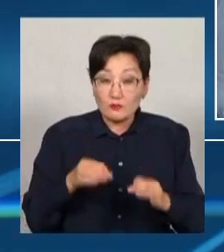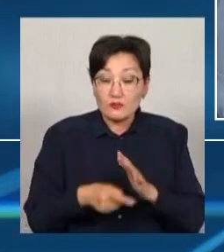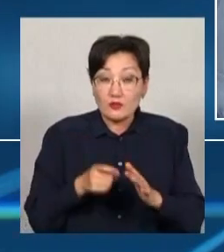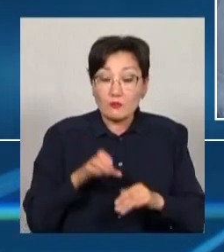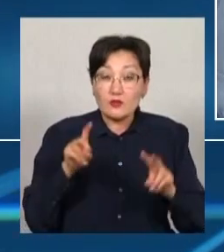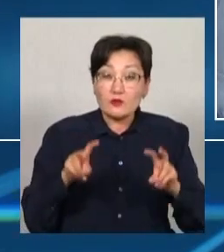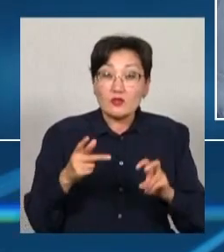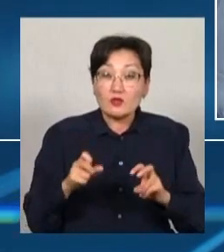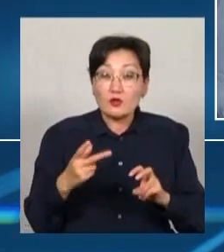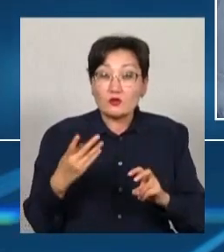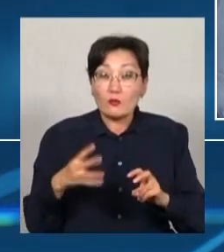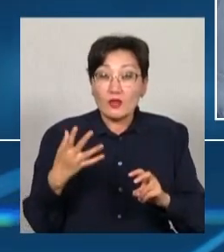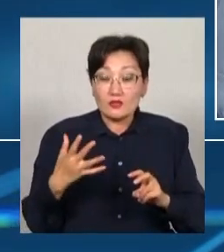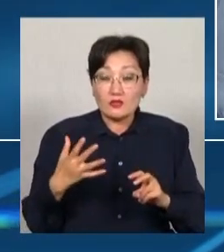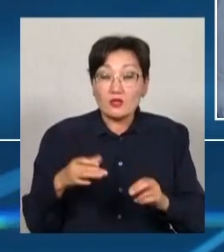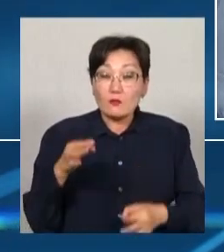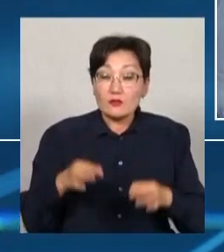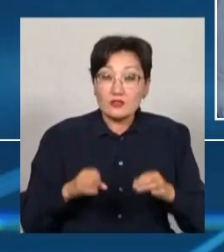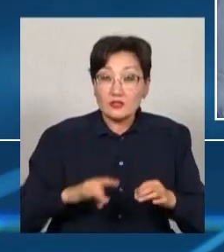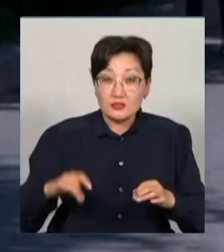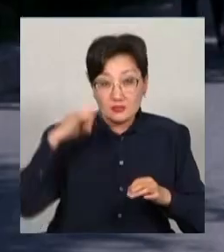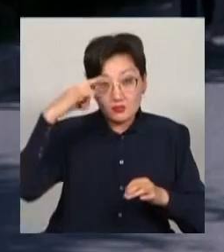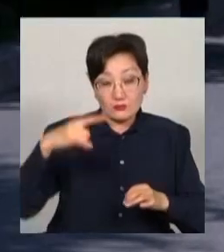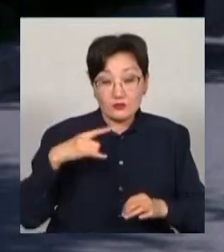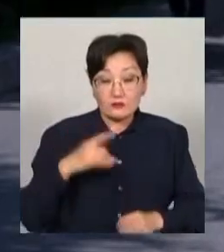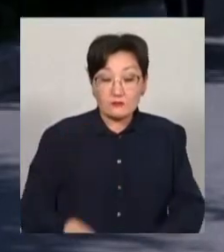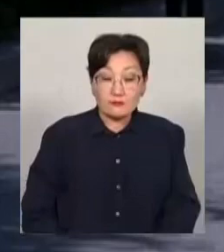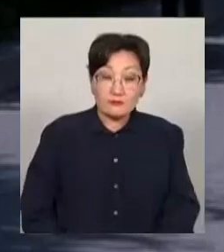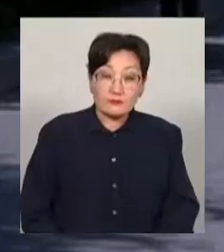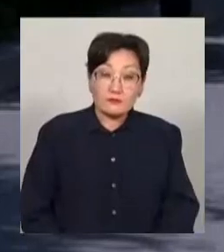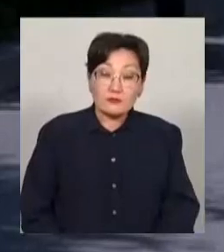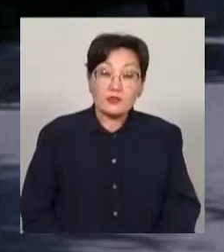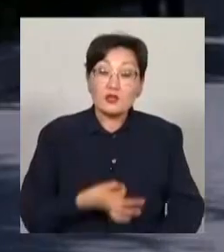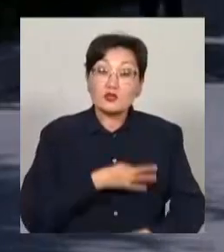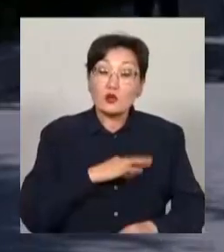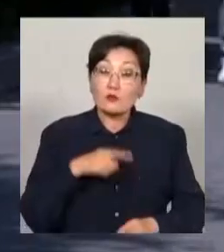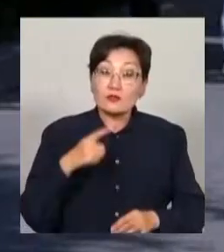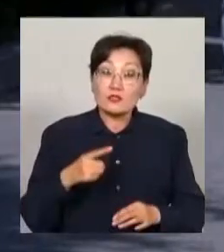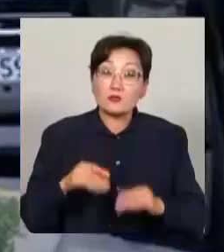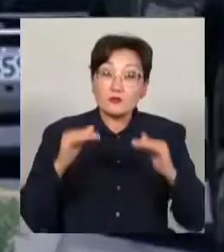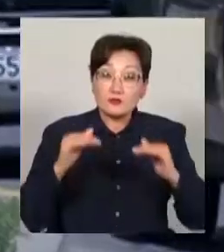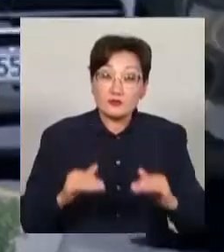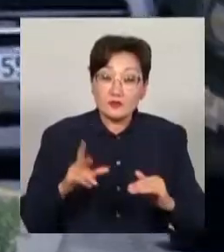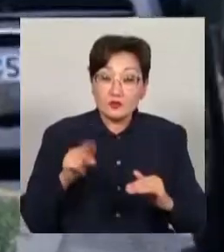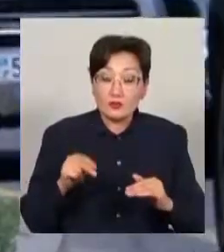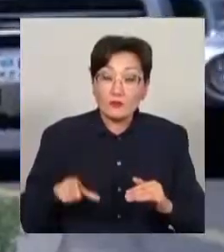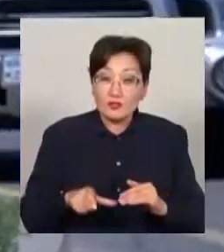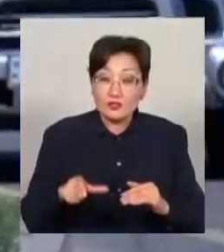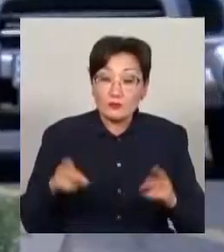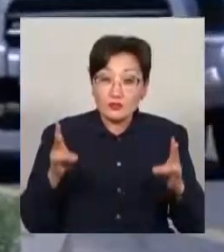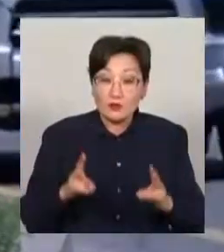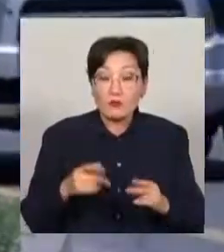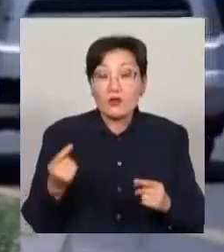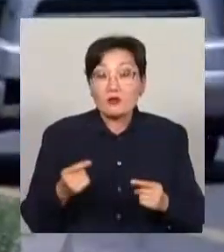статье 345, часть 3 Уголовного кодекса Республики Казахстан. Тем временем юристы отмечают, что для снижения количества дорожных трагедий